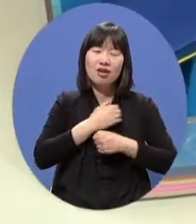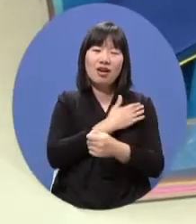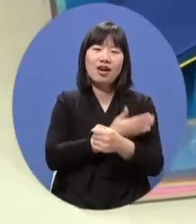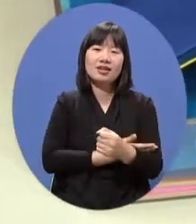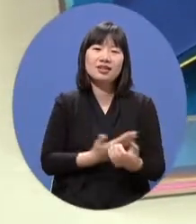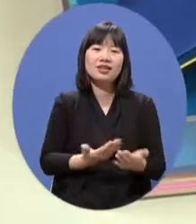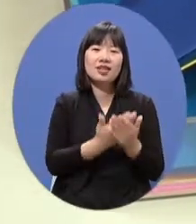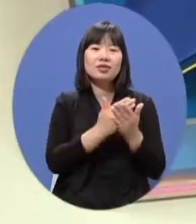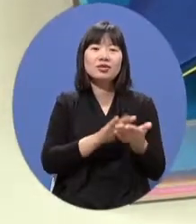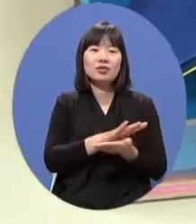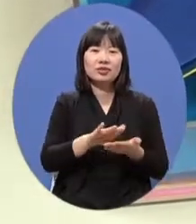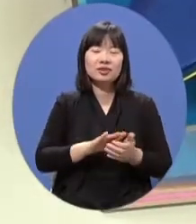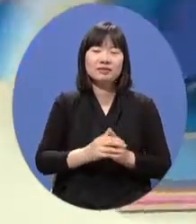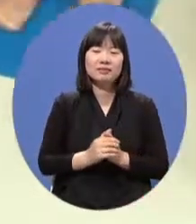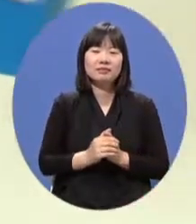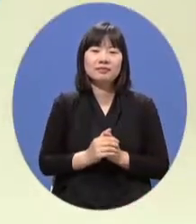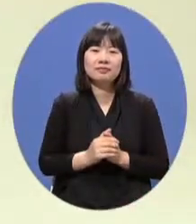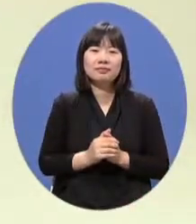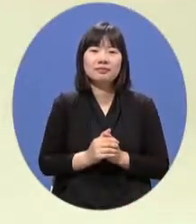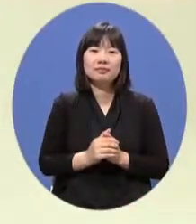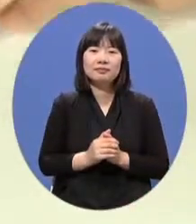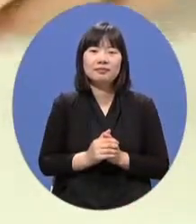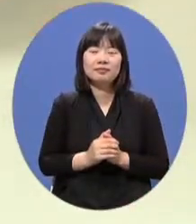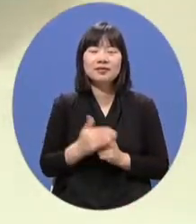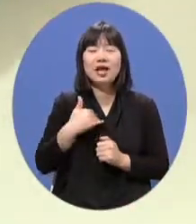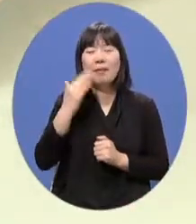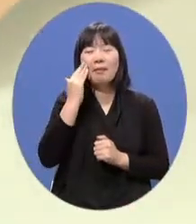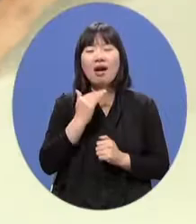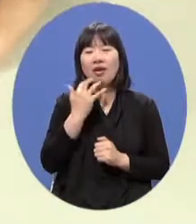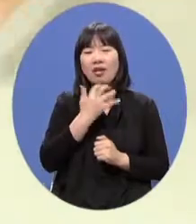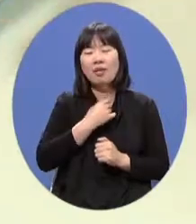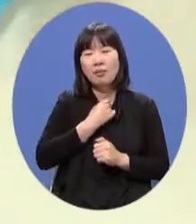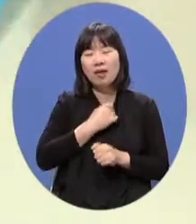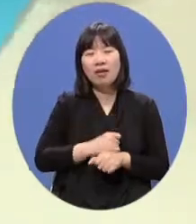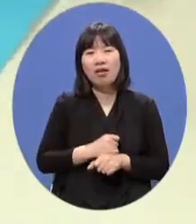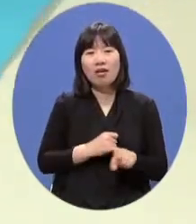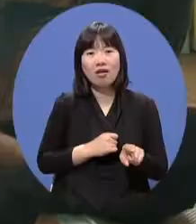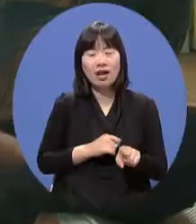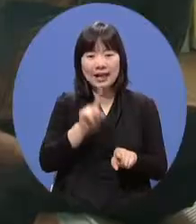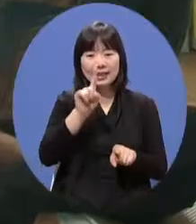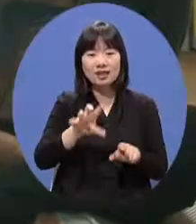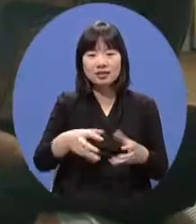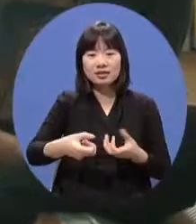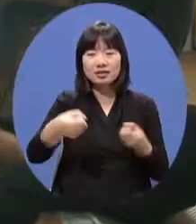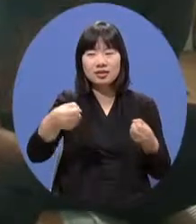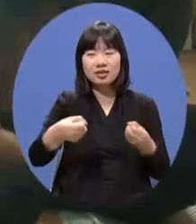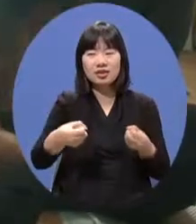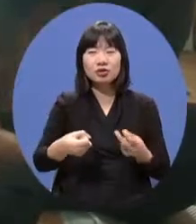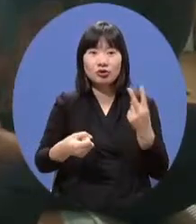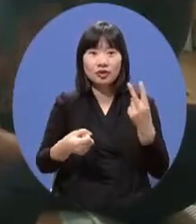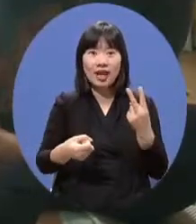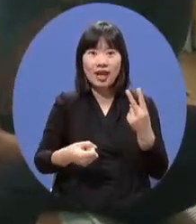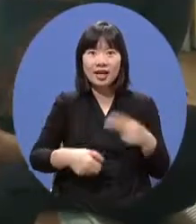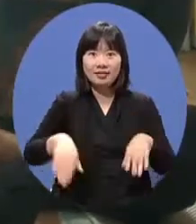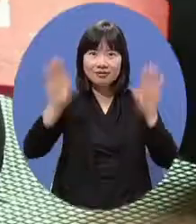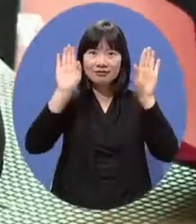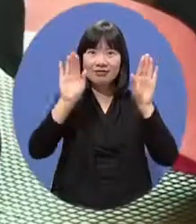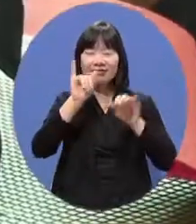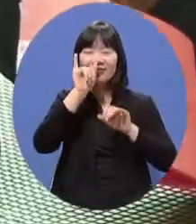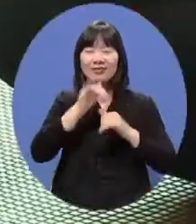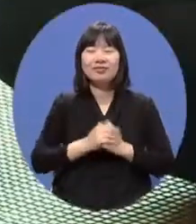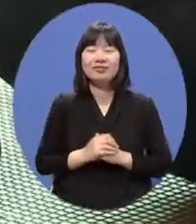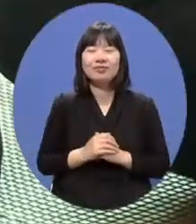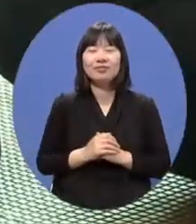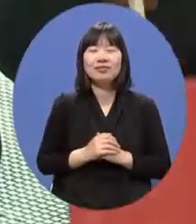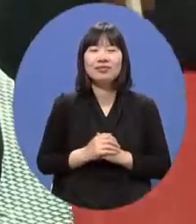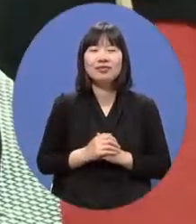바람할래. 응? 아 그럼. 아니 하나씩만 할까? 둘 다 들어. 오.